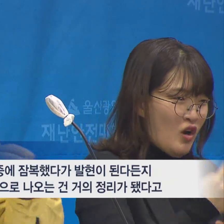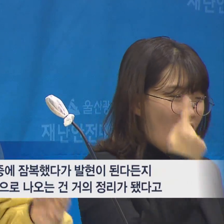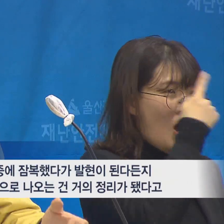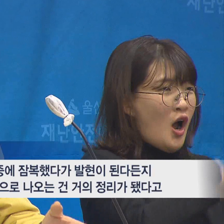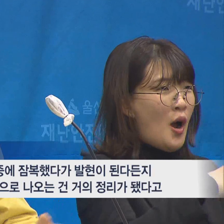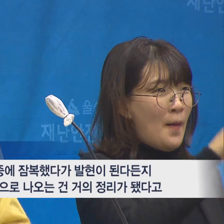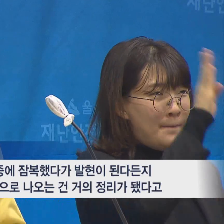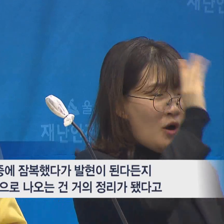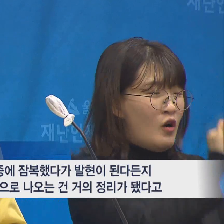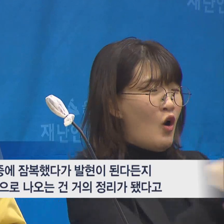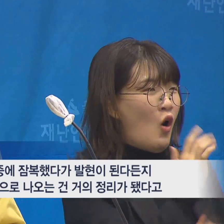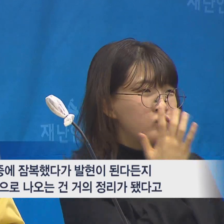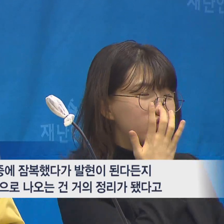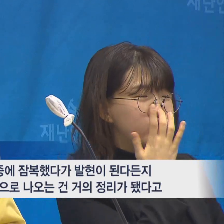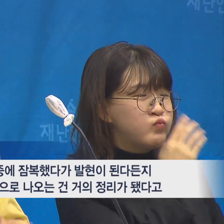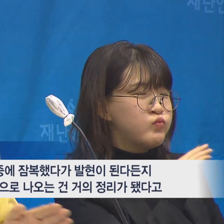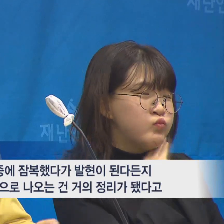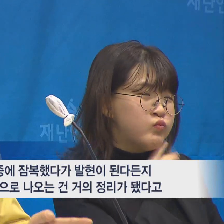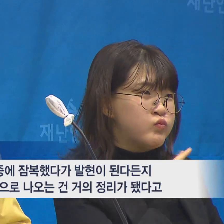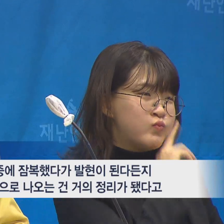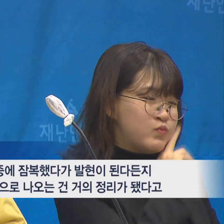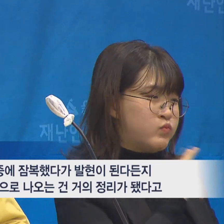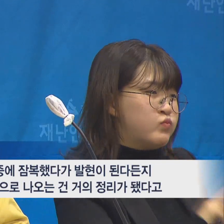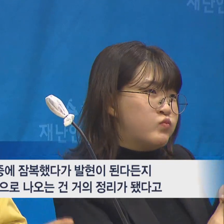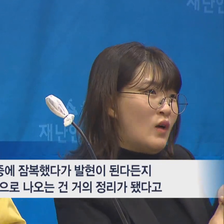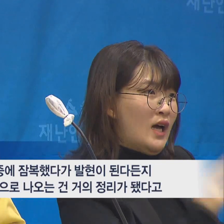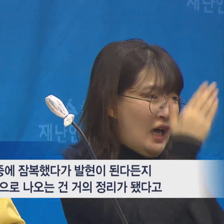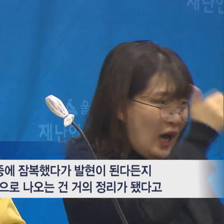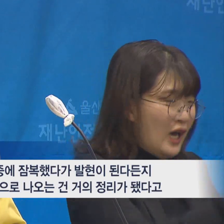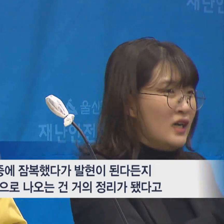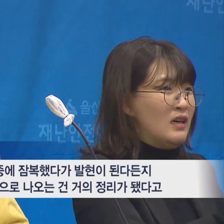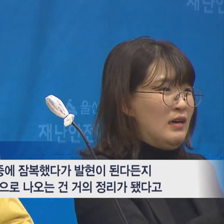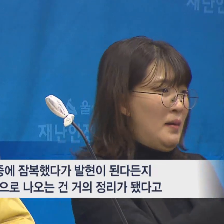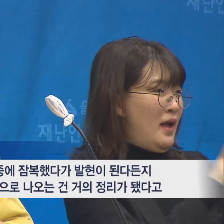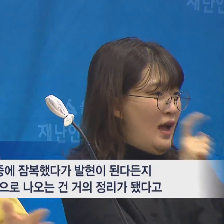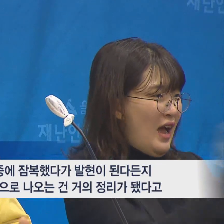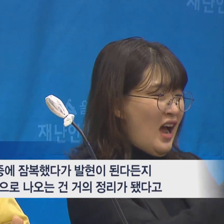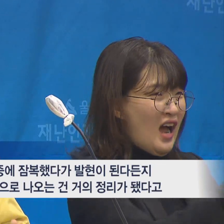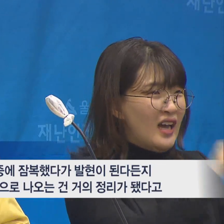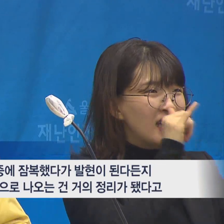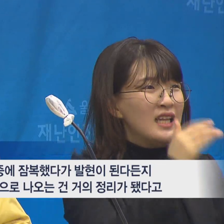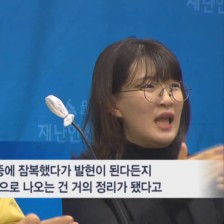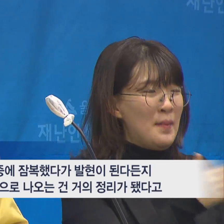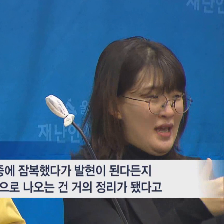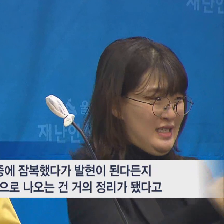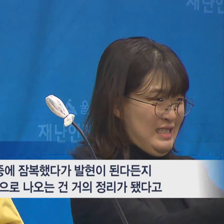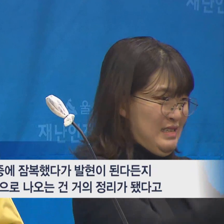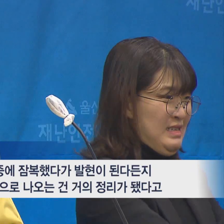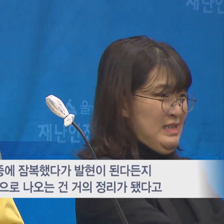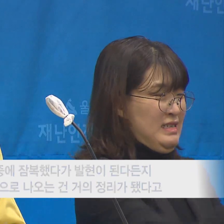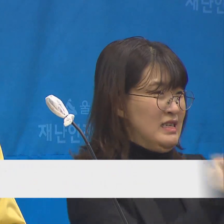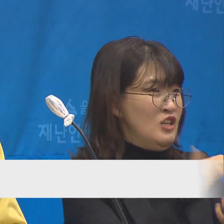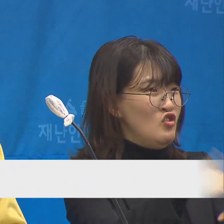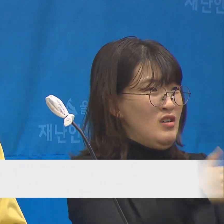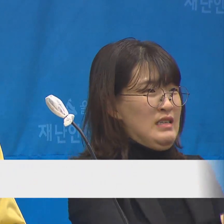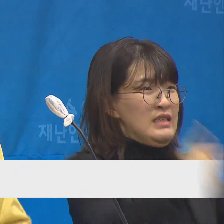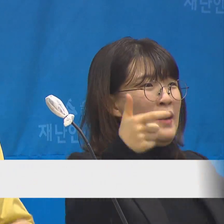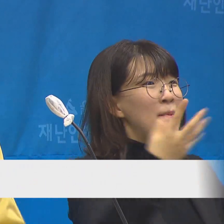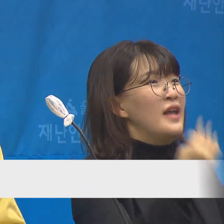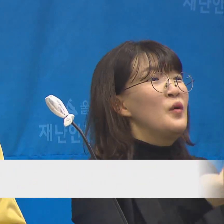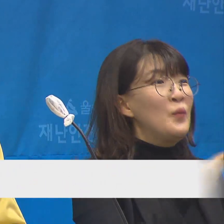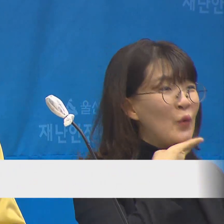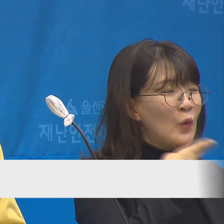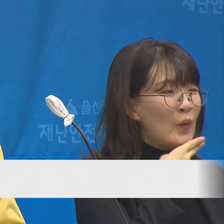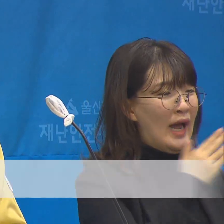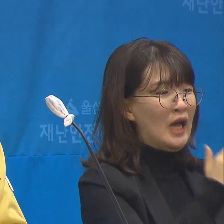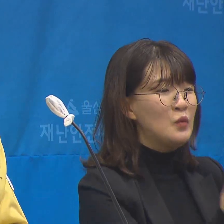잠복됐다가 발현이 된다든지 이제 이런 부분들만 지금 남아 있다 보니까 집단으로 나오는 거는 거의 정리가 됐다고 저희들은